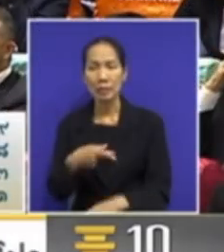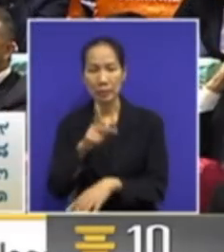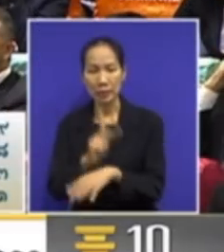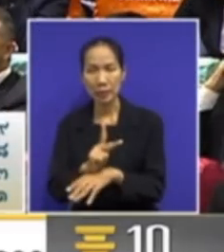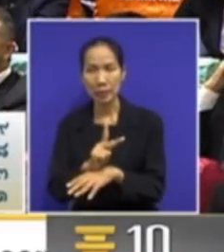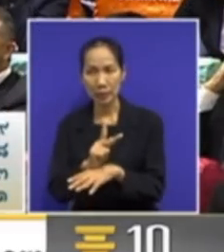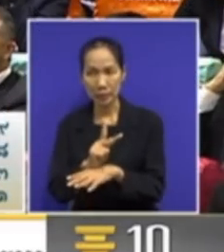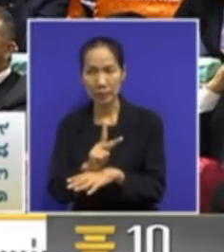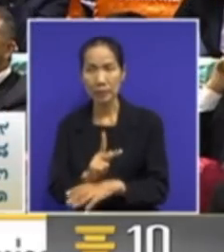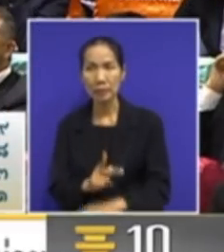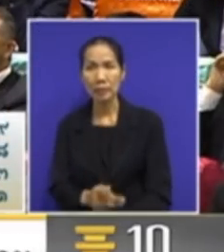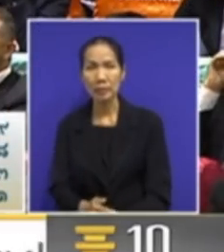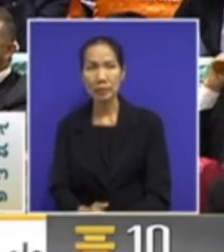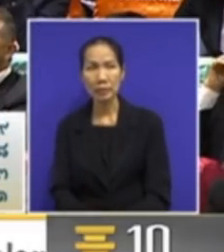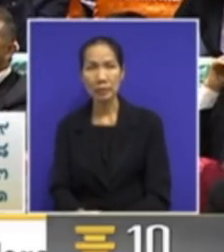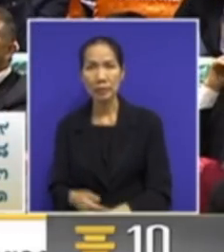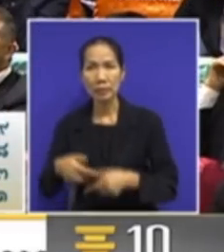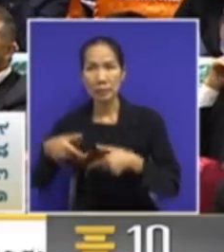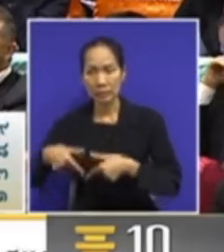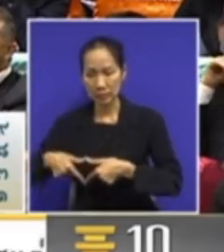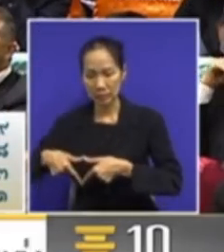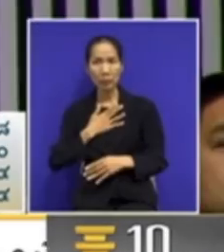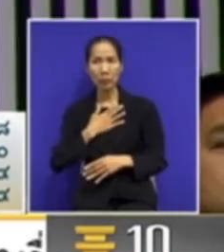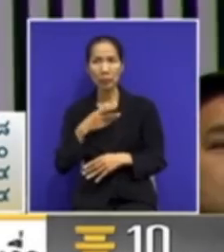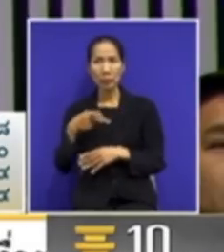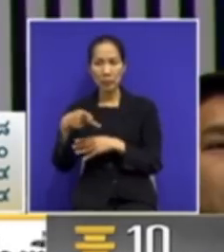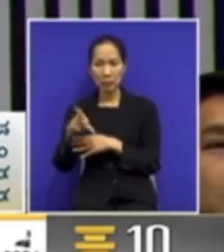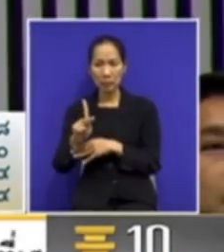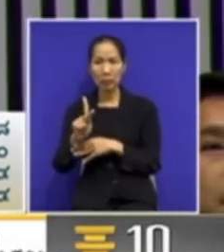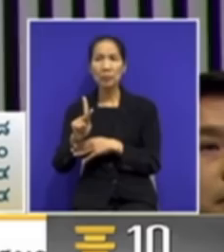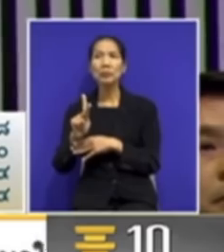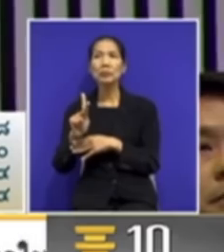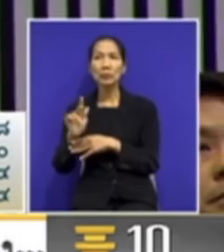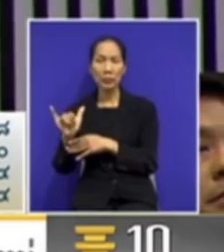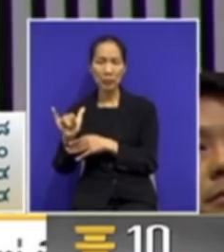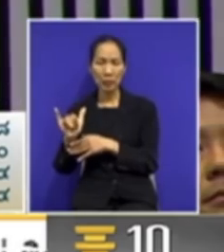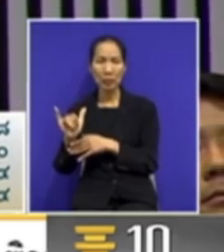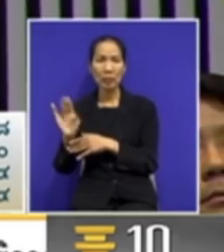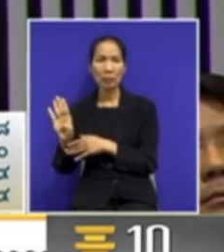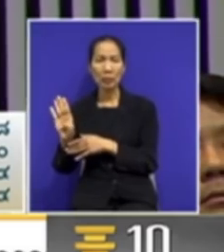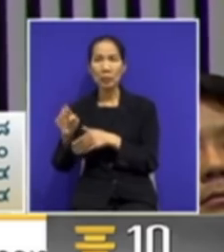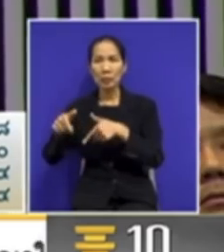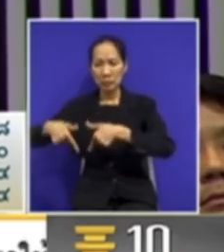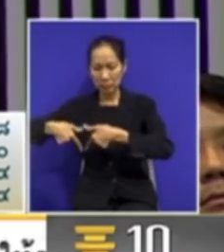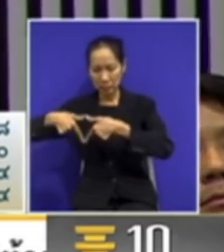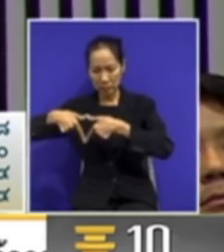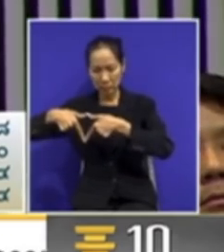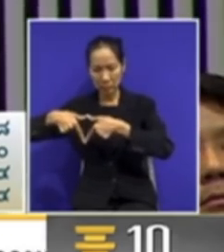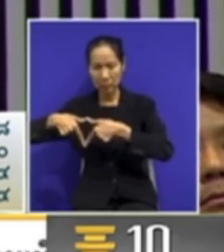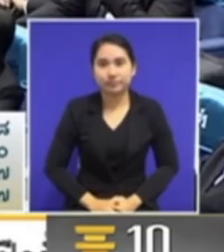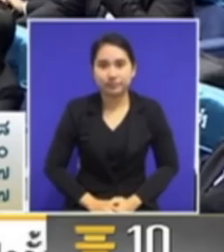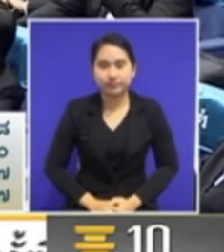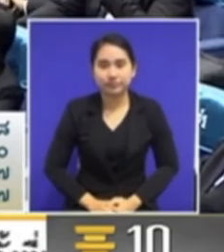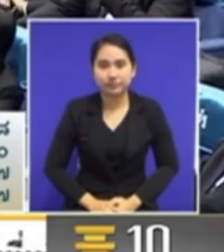เมื่อมีฝ่ายค้านก็ต้องถูกตรวจสอบการทำงานรู้ว่าจะมีกลุ่มเคลื่อนไหวเดินขบวนเรียกร้องในสิ่งที่ประชาชนเดือด